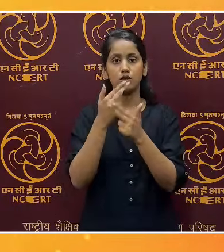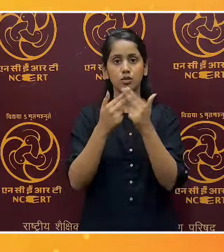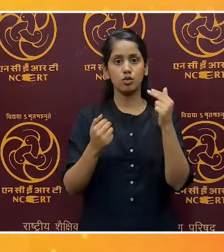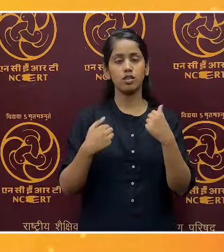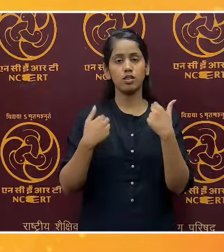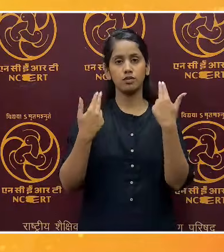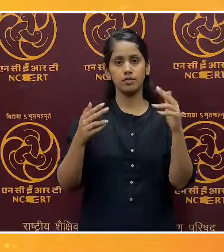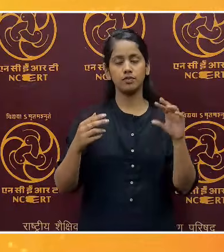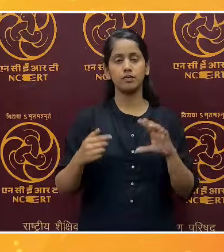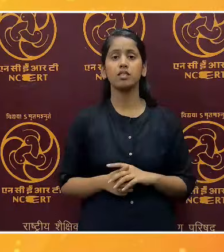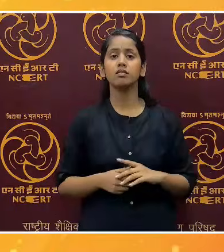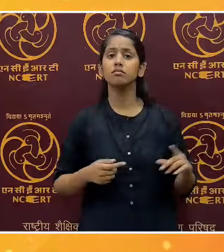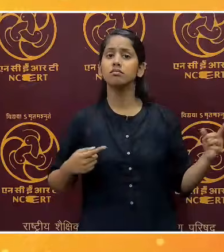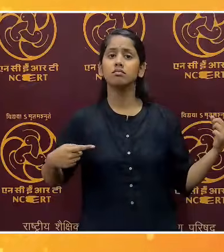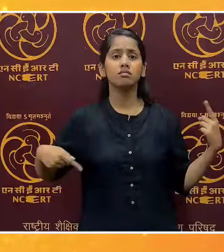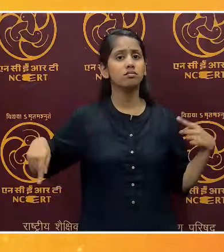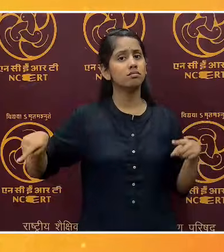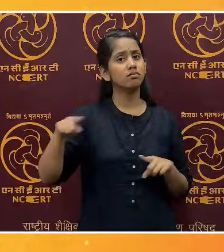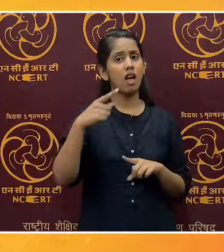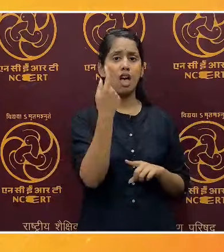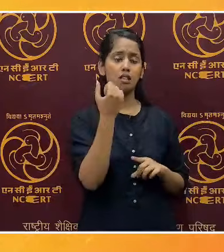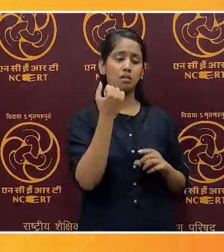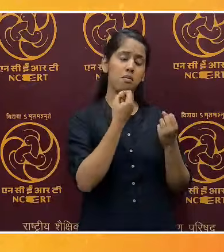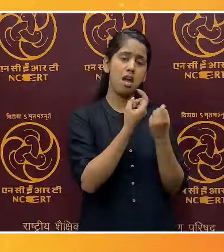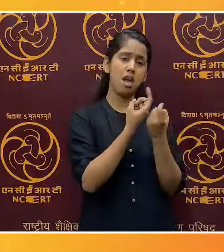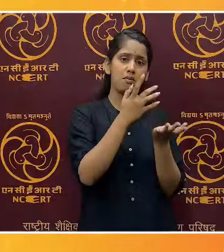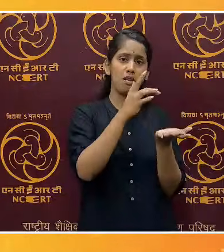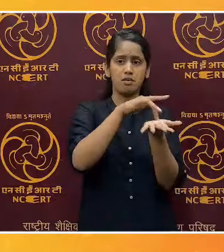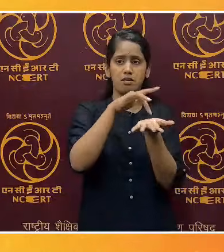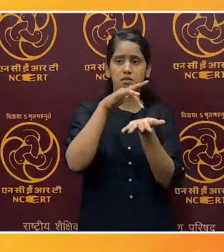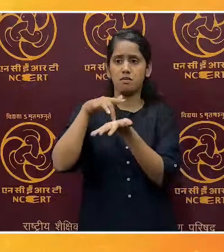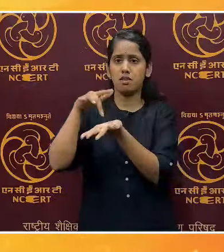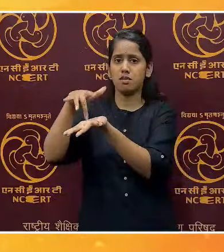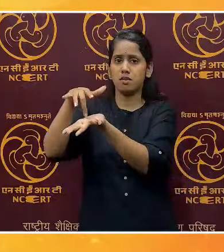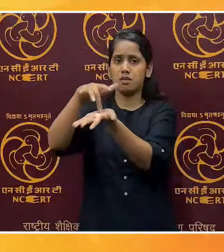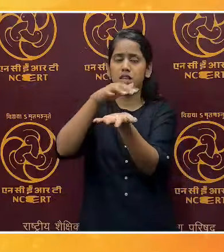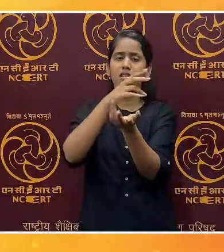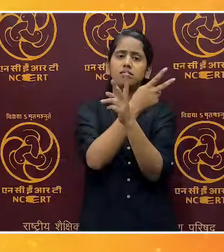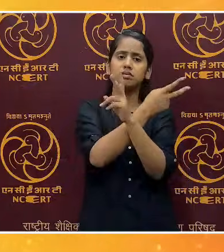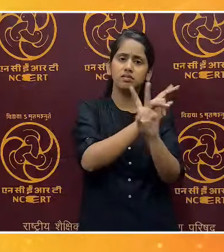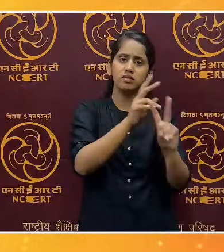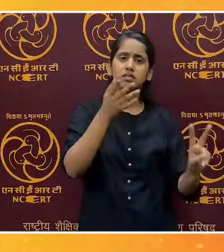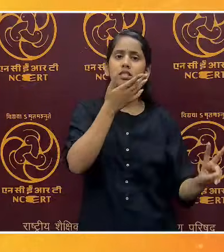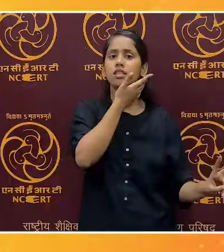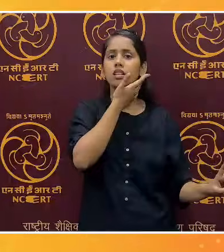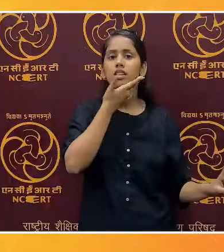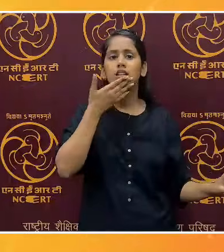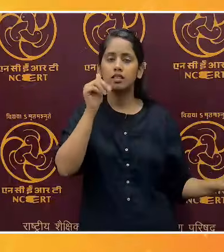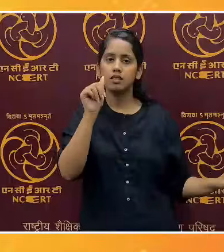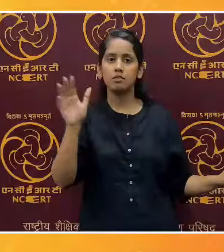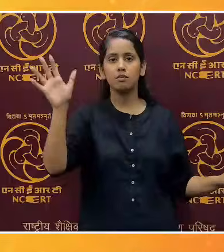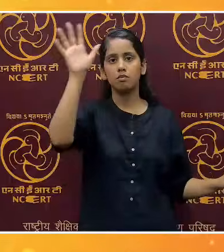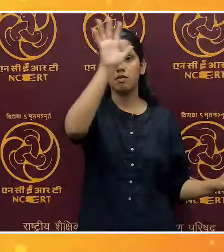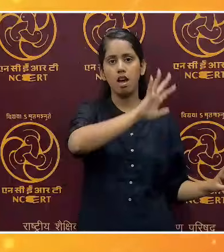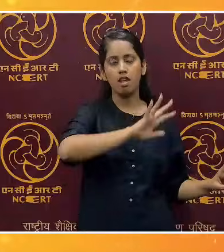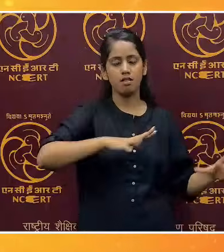के किंतु एक देश के, विविध रूप रंग हैं, भारत के अंग